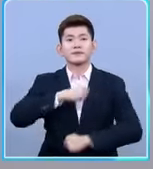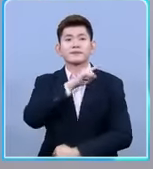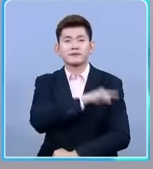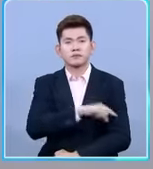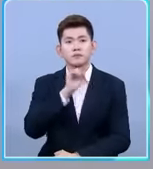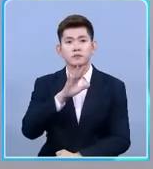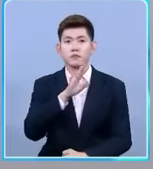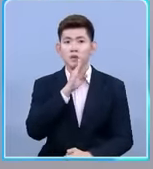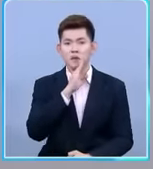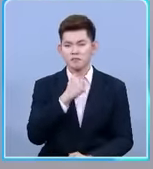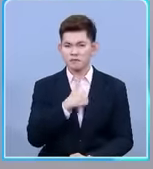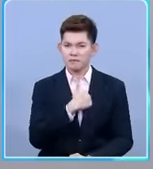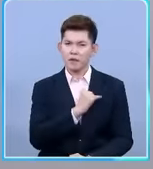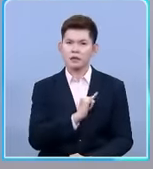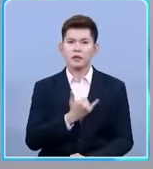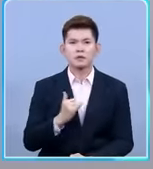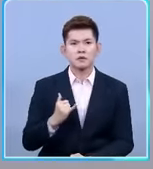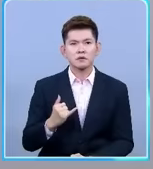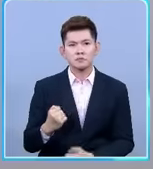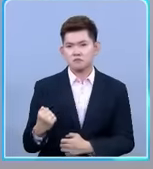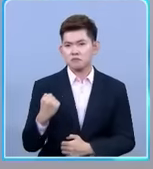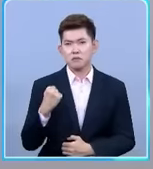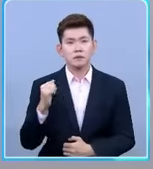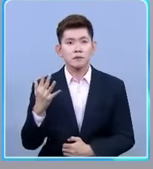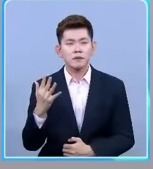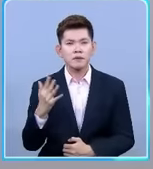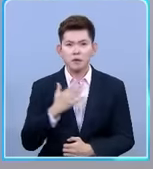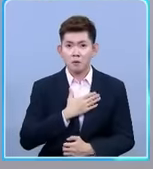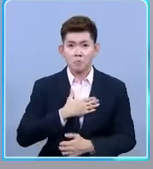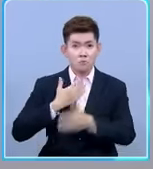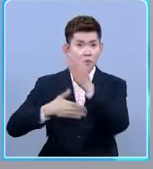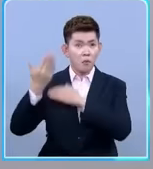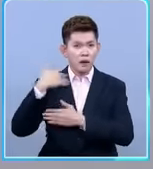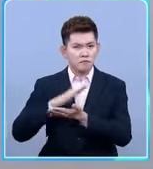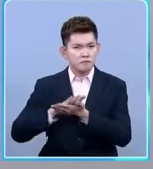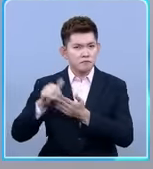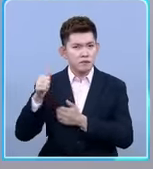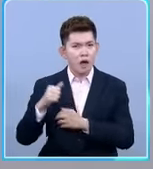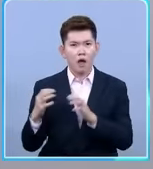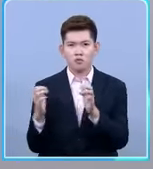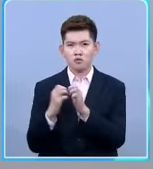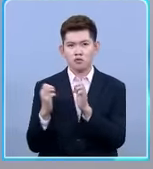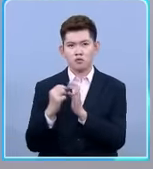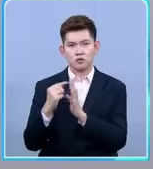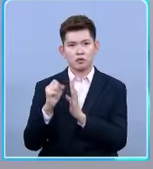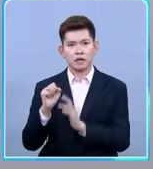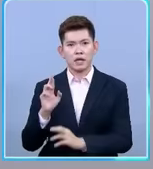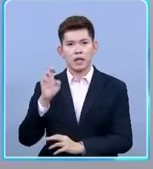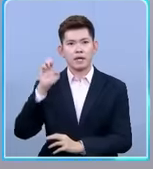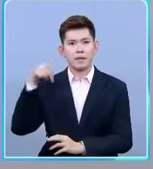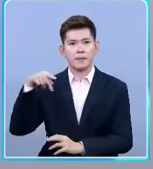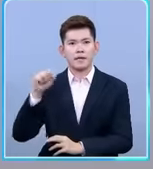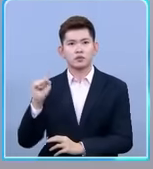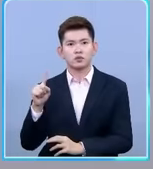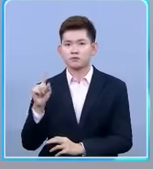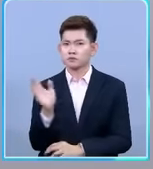งหรือไม่มั่นใจว่าตัวเองมีประวัติที่ขาวสะอาดพอก็อย่ามายุ่งกับพลตำรวจเสรีพิสุทธิ์เตมียเวสเพราะถ้าเกิดถูกแฉกลับ